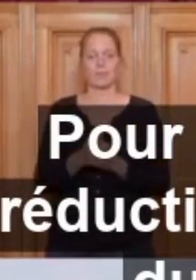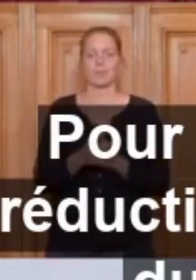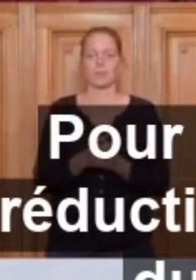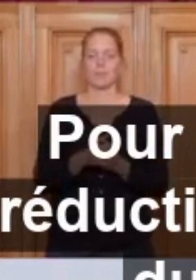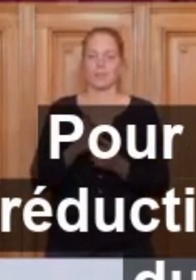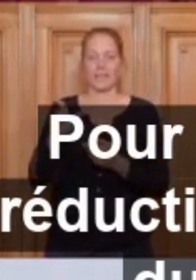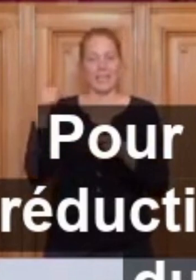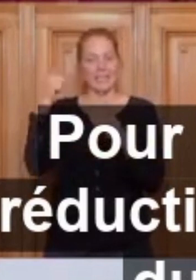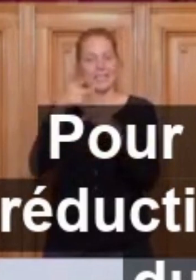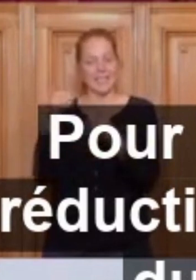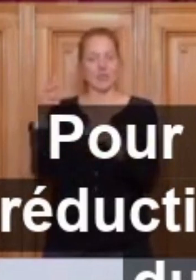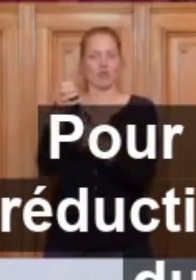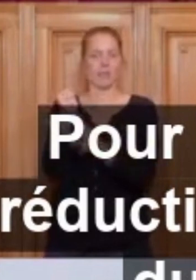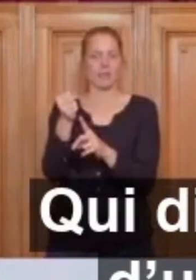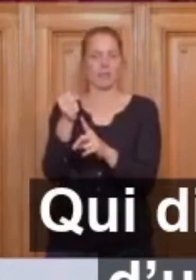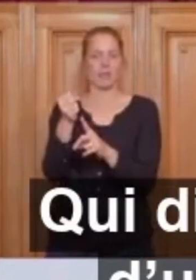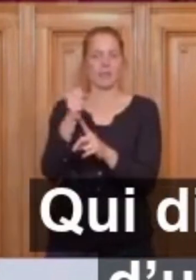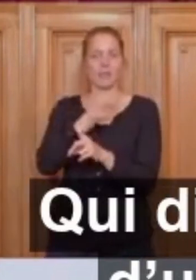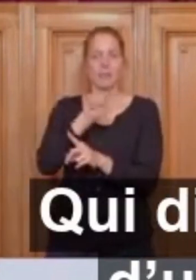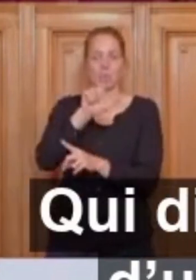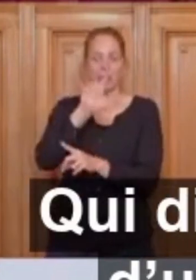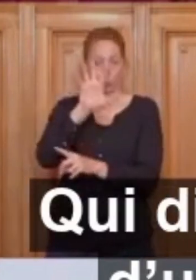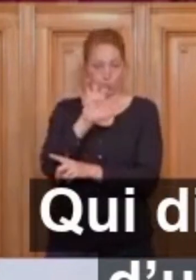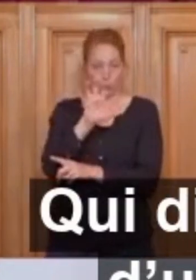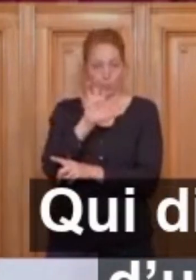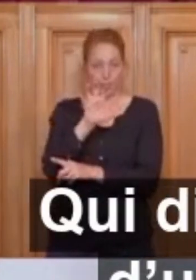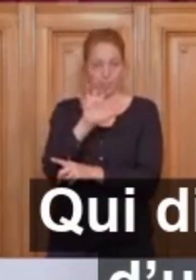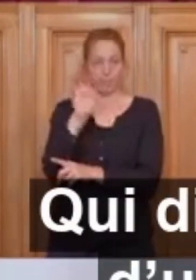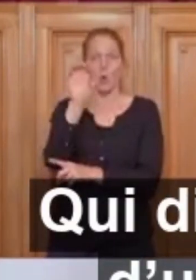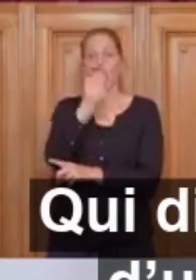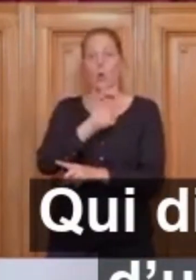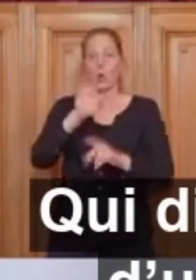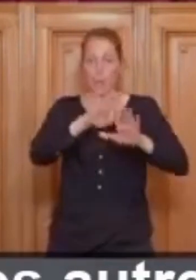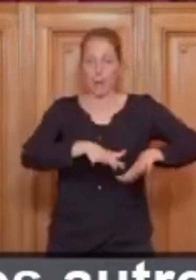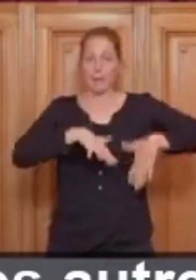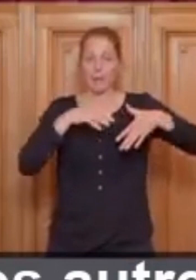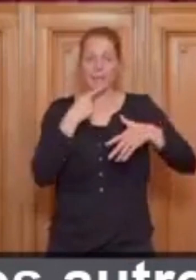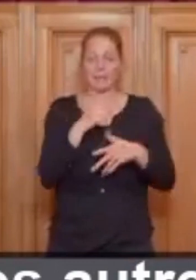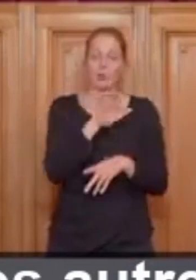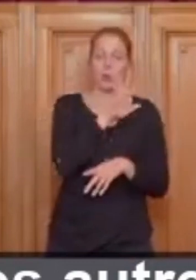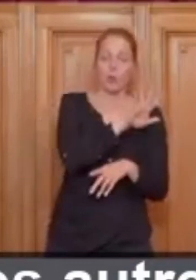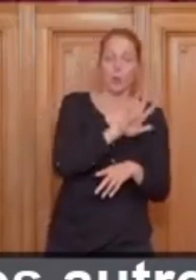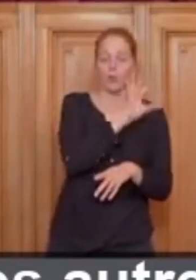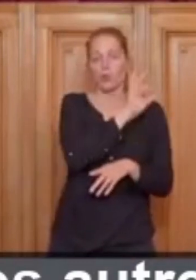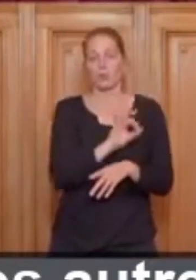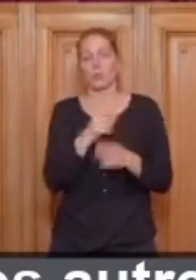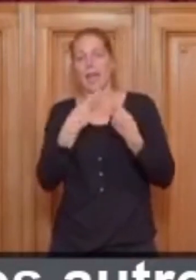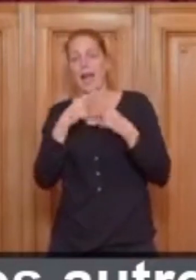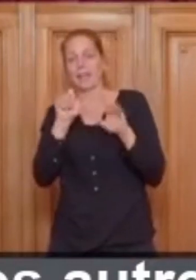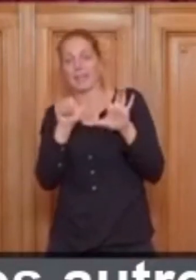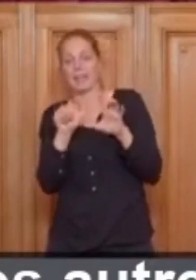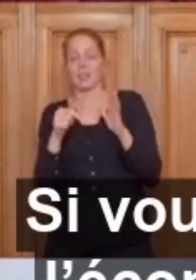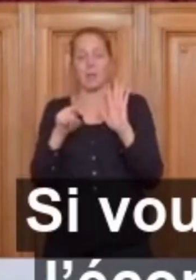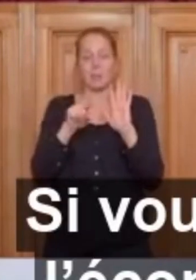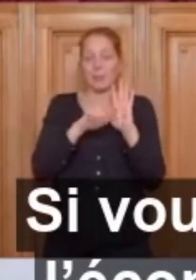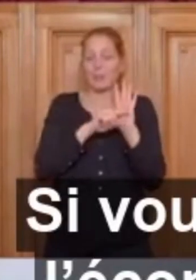erreichen, die massive Reduzierung bis 2050 vom Europaparlament, die mehr, die 55 Jahre, dann direkt 60, minus